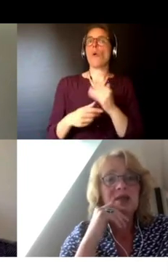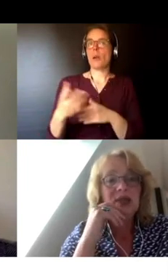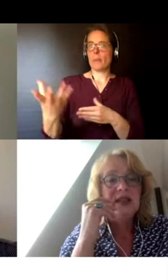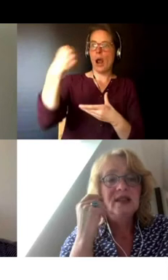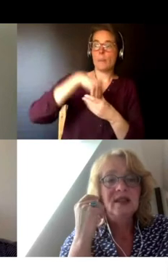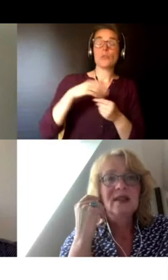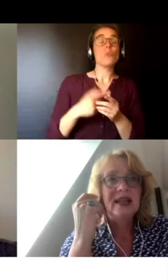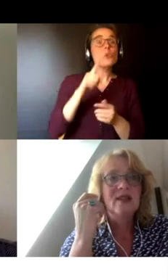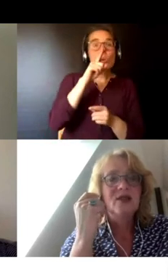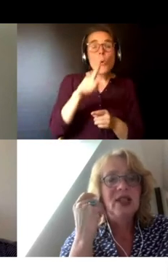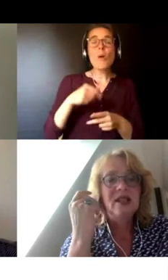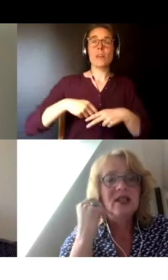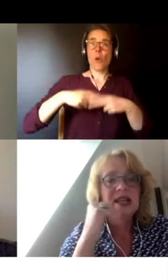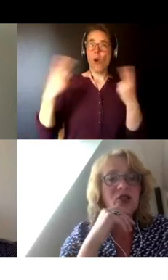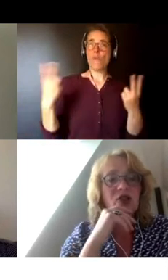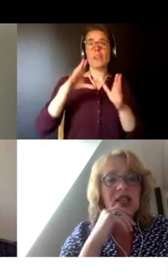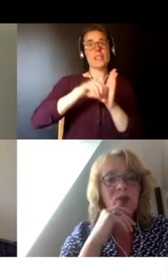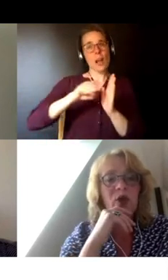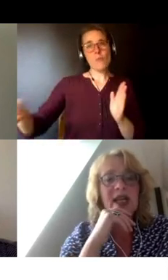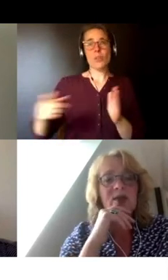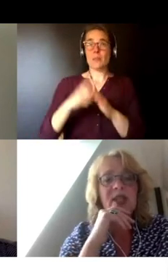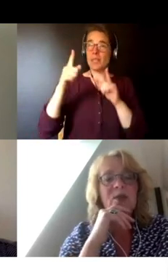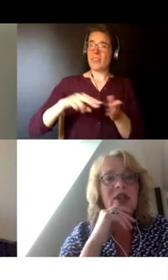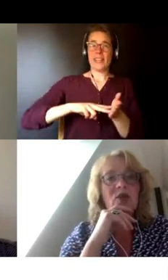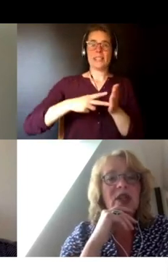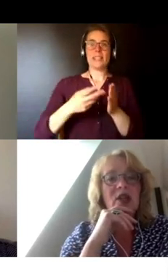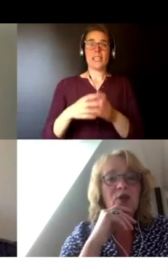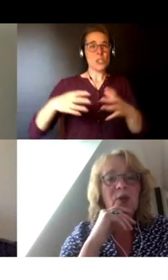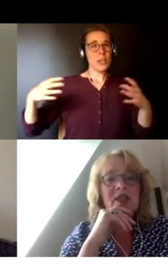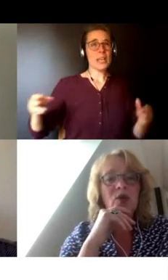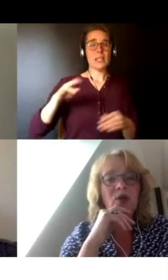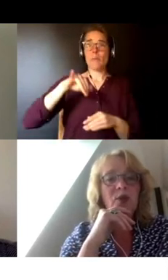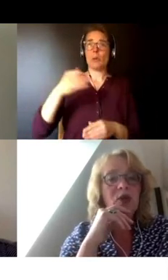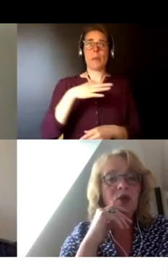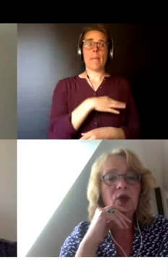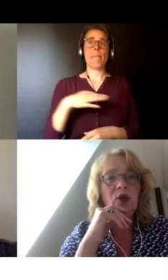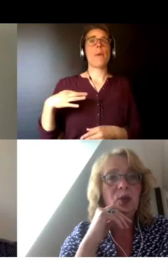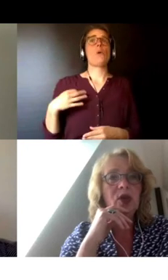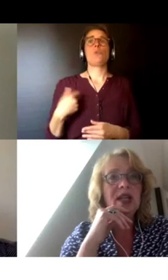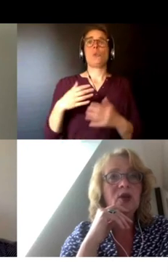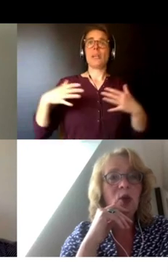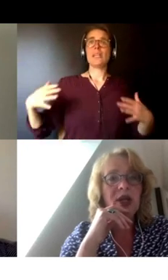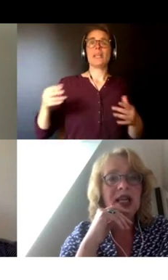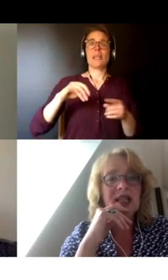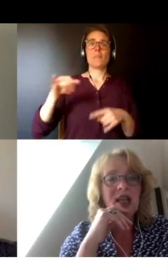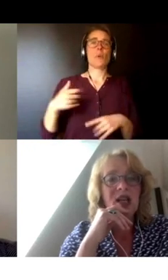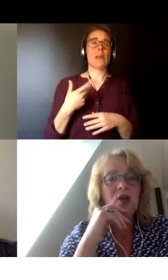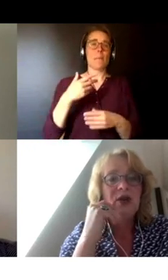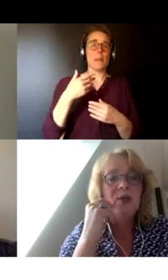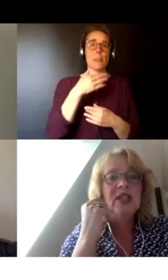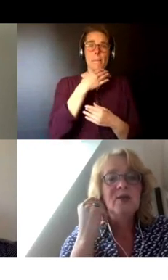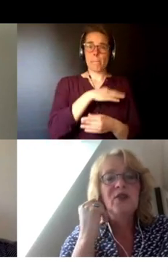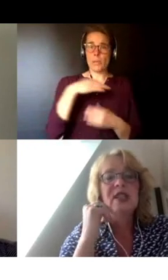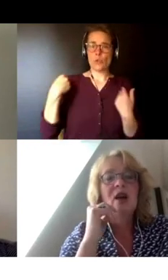ist, wie dieses technische Riesenprojekt mit den persönlichen Informationen von Millionen von BürgerInnen umgeht